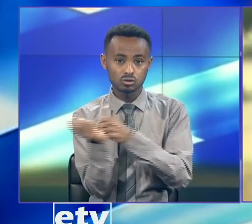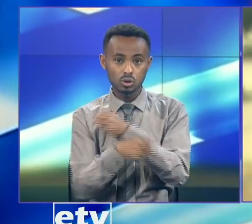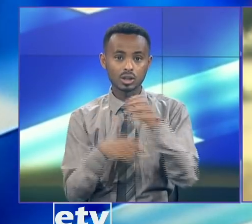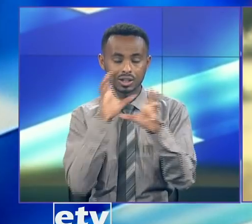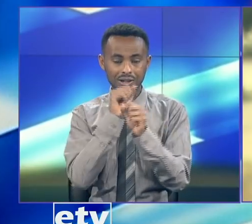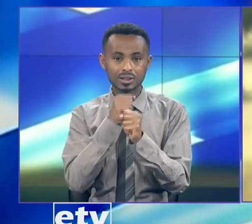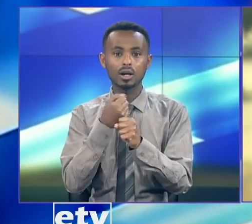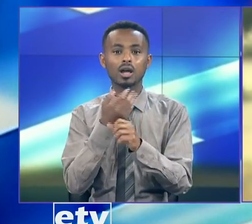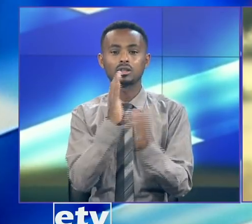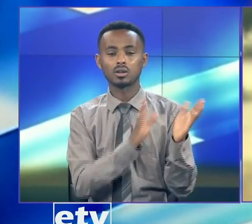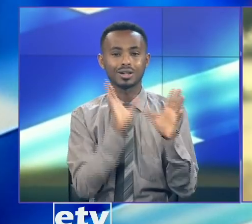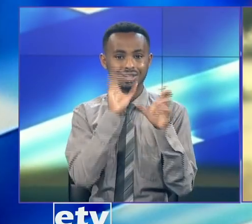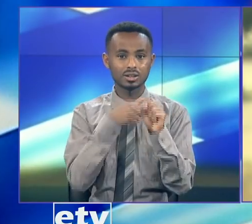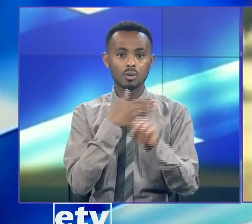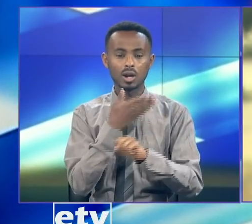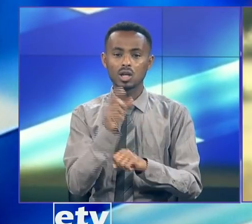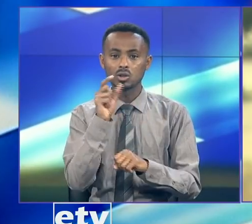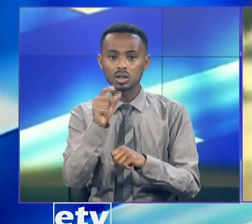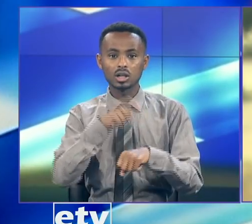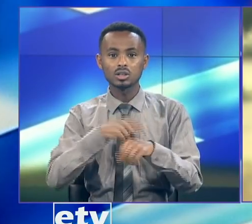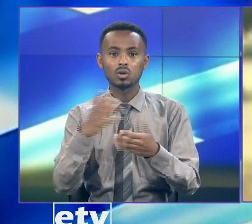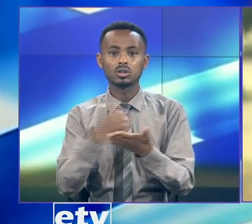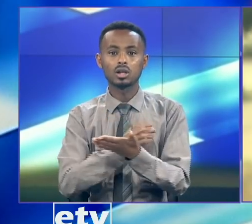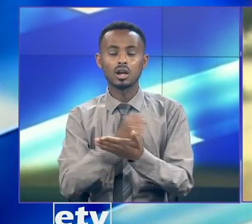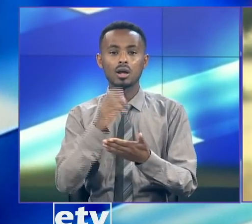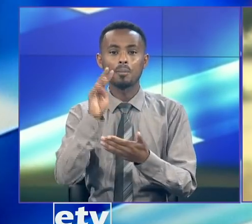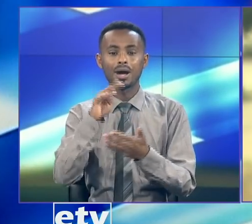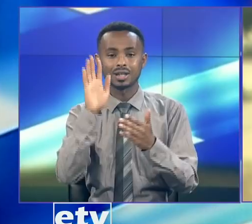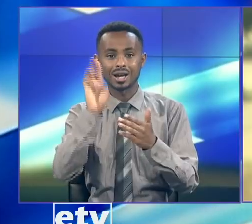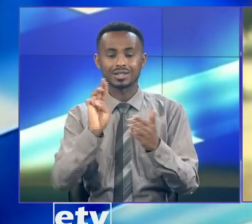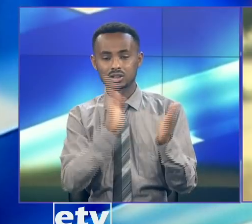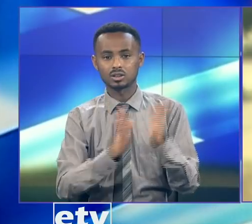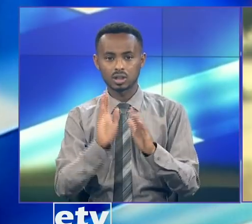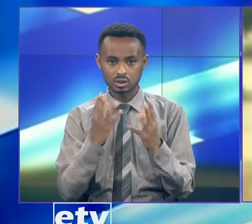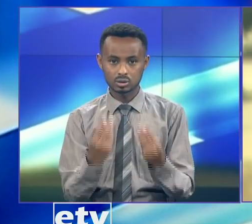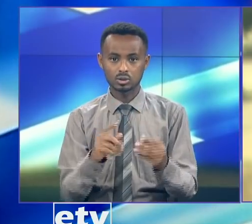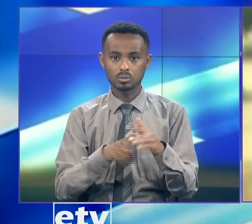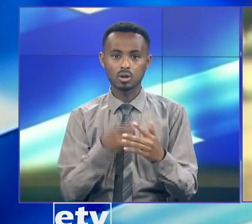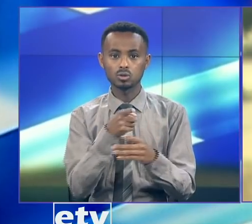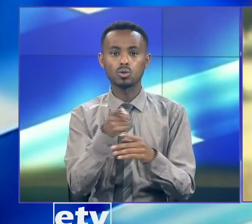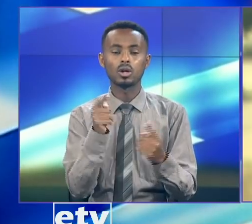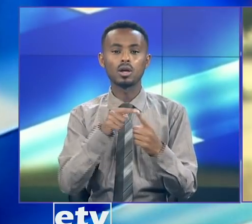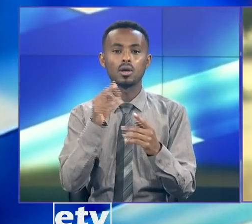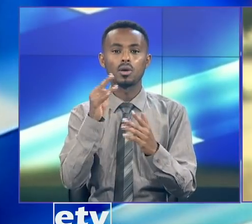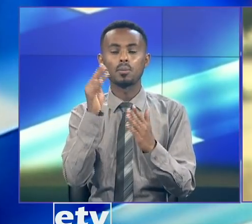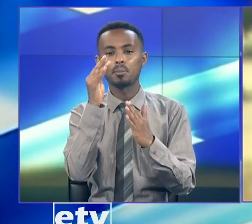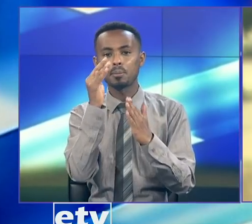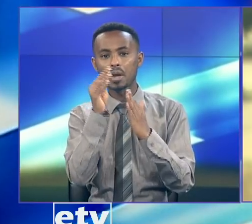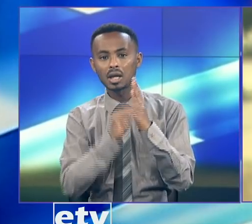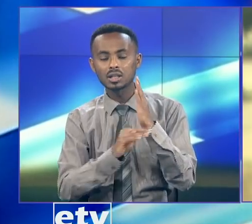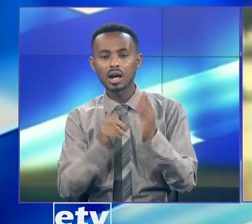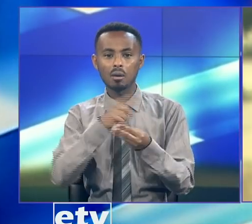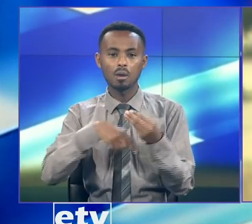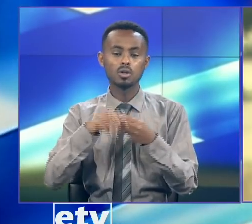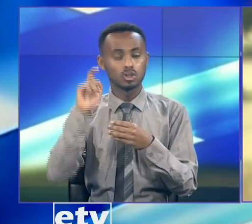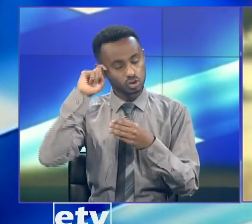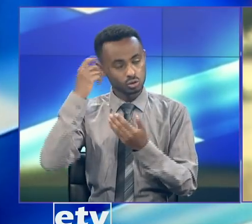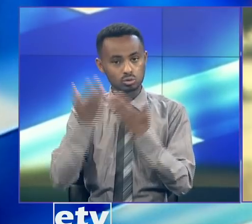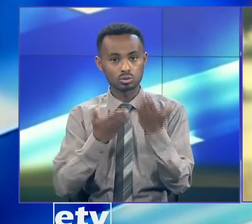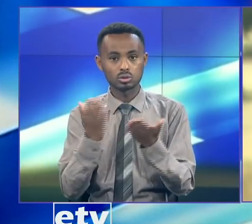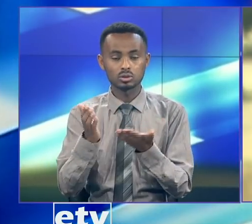ወቅቱ ከጨረሰ በኋላ የተወሰነ ጊዜ ይወስድና የማሳ ዝግጅት ቀስ ብሎ ይጀምራል። እሱ ወደ ሚያዚያ አካባቢ ሽንኩርቱን